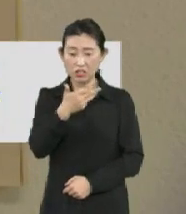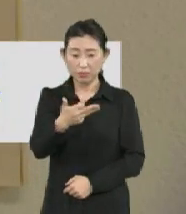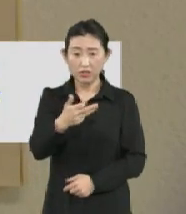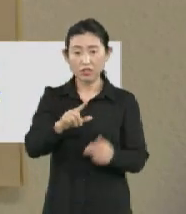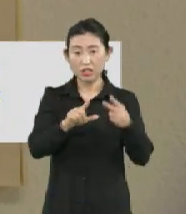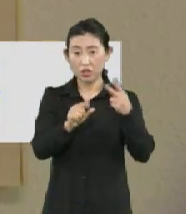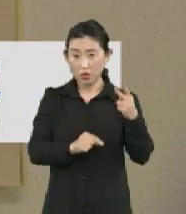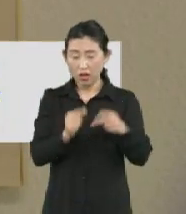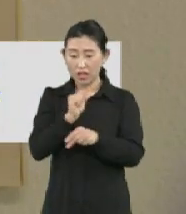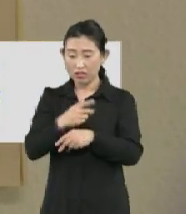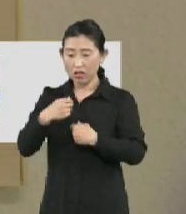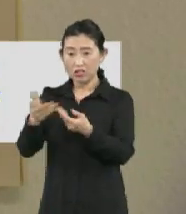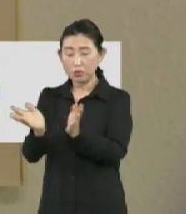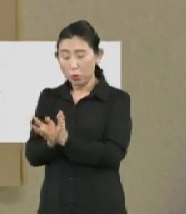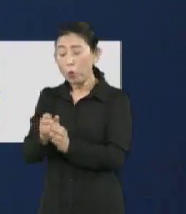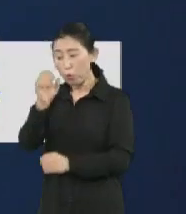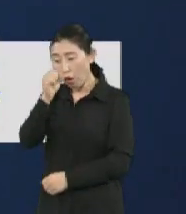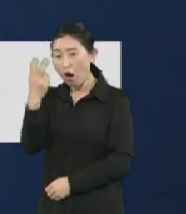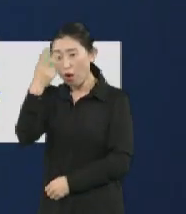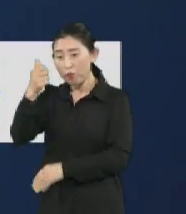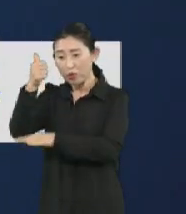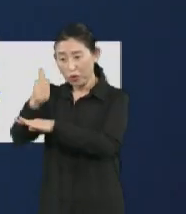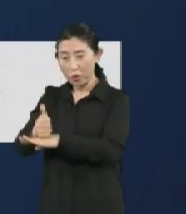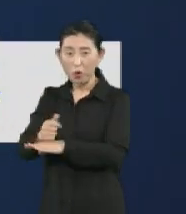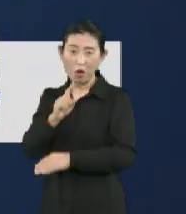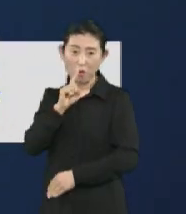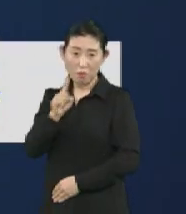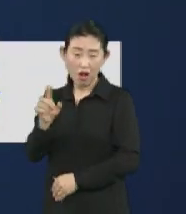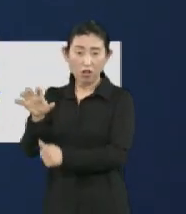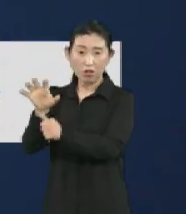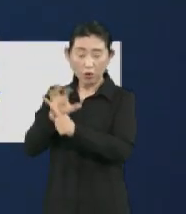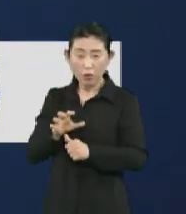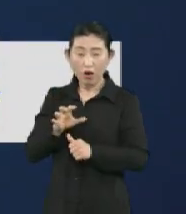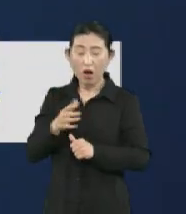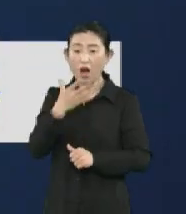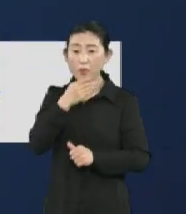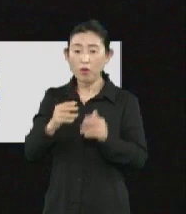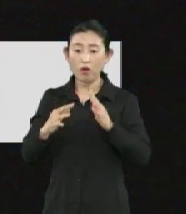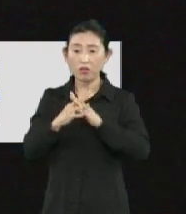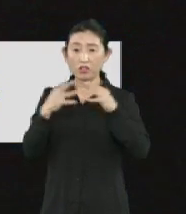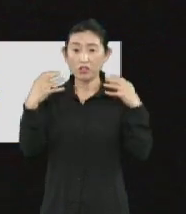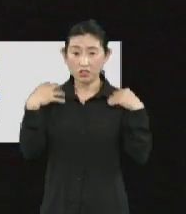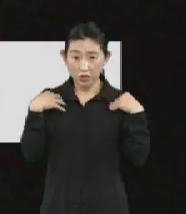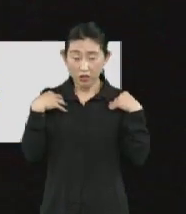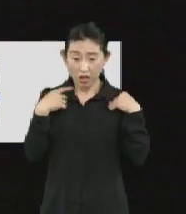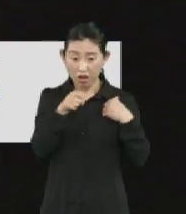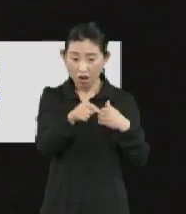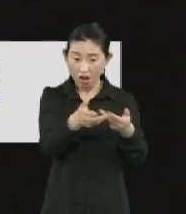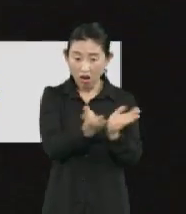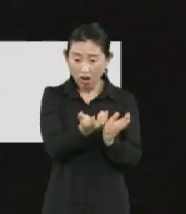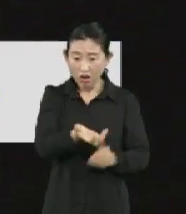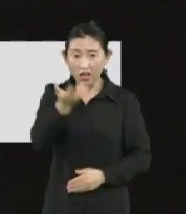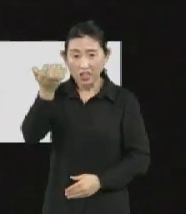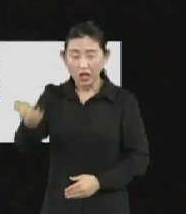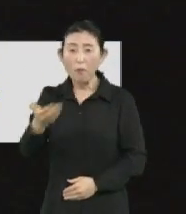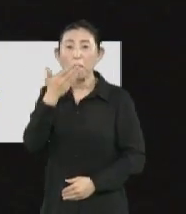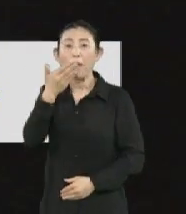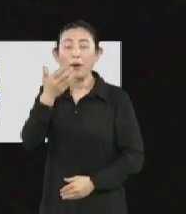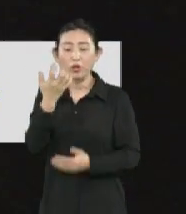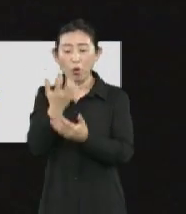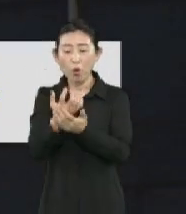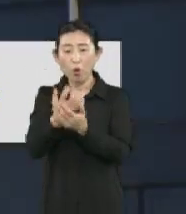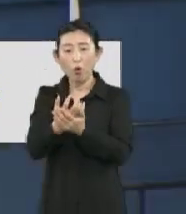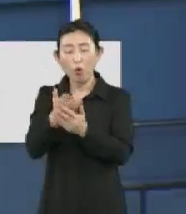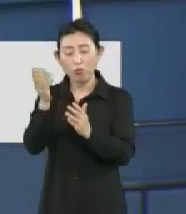2월 행안부의 긍정적 검토 결과를 거론하며 행복도시건설청에 관평원의 세종시 이전이 가능하다는 취지의